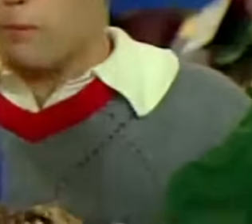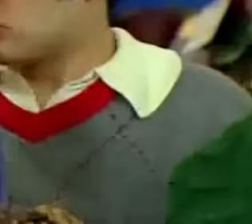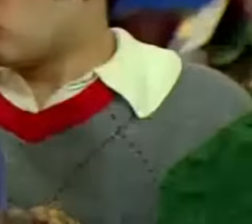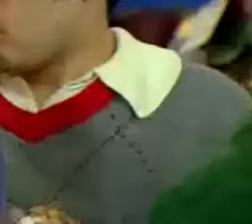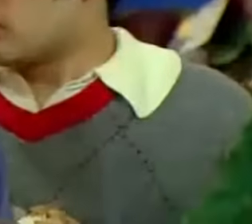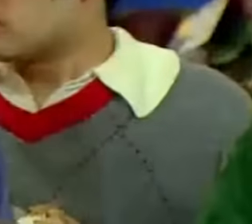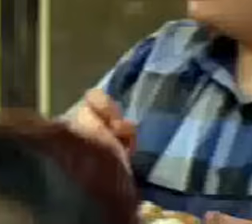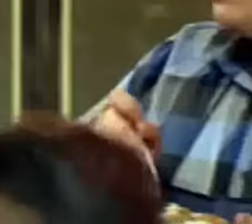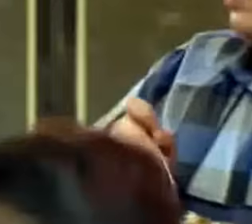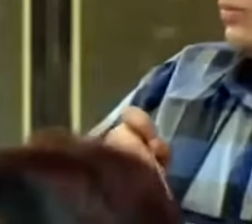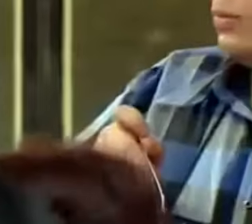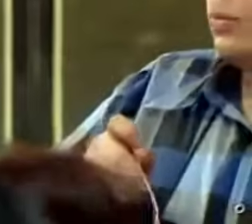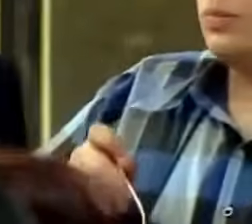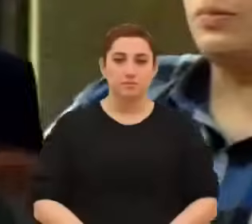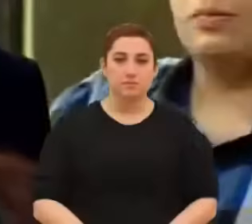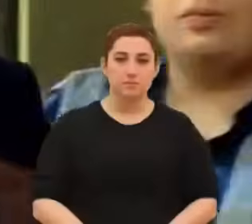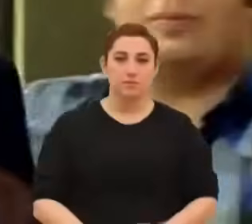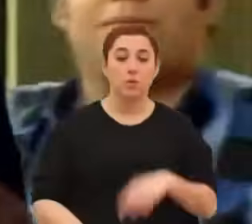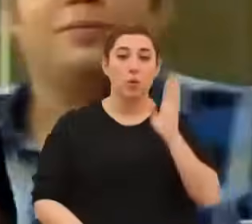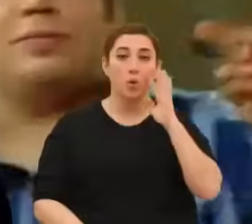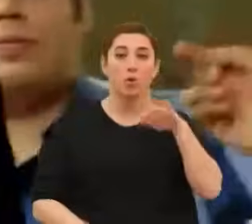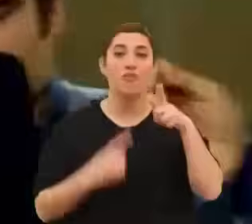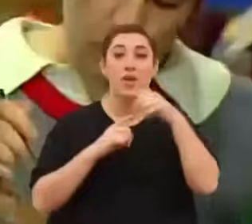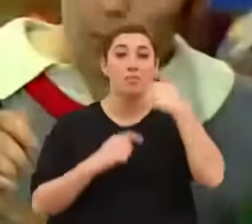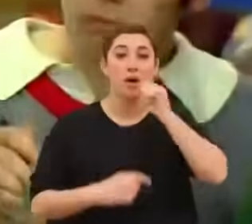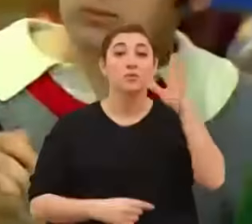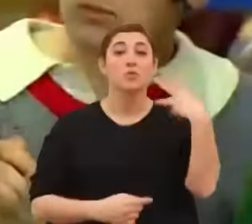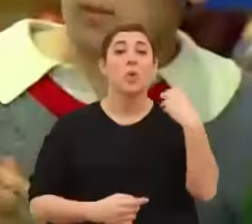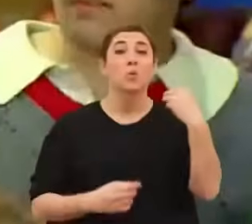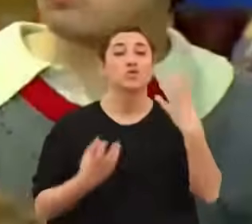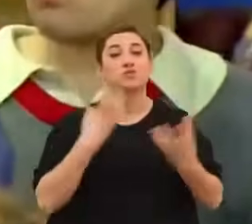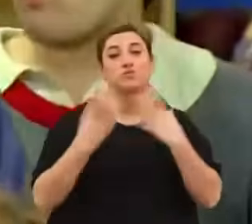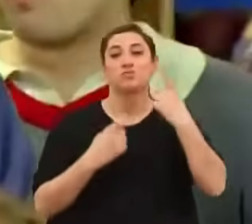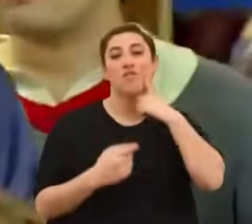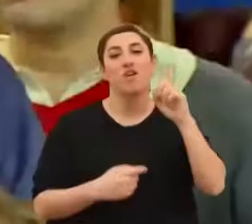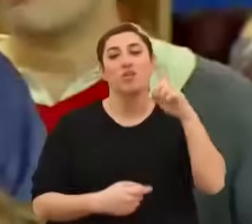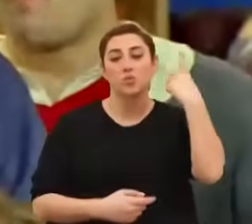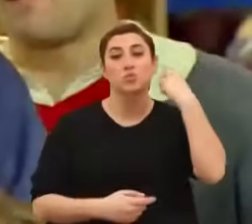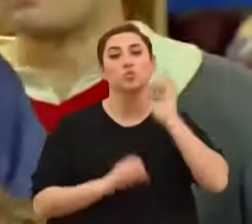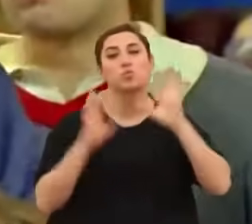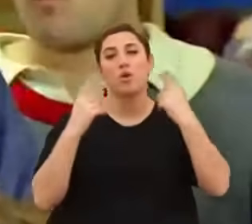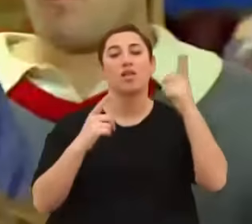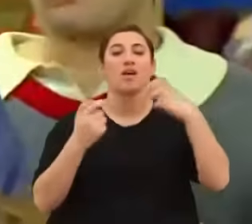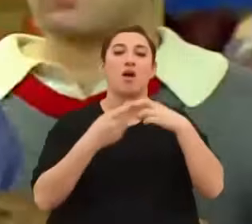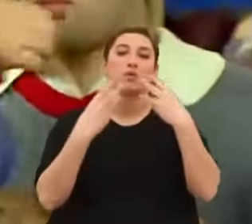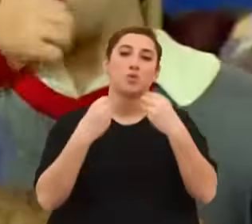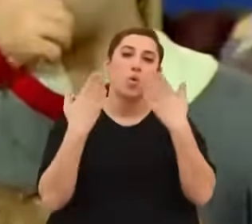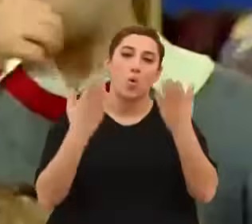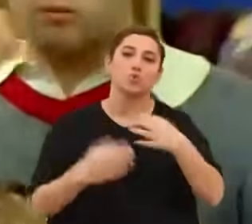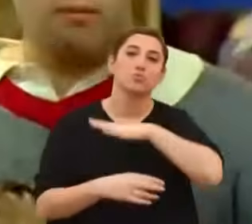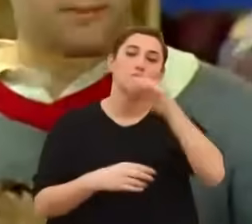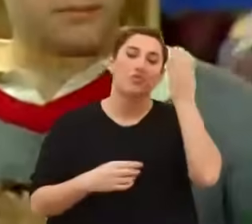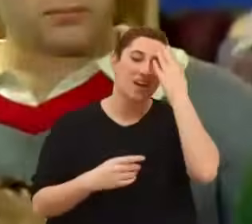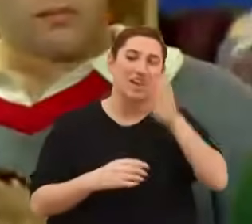Fehmi gördüğü manzarayla afallamış. Hadi kendinize dikkat et. Çok yak düşünmüşsün ya, vallahi süper oldu. Allah senden razı olsun.